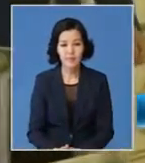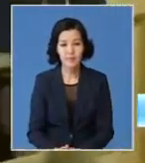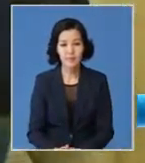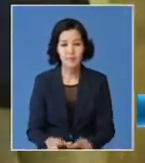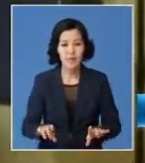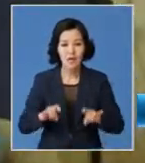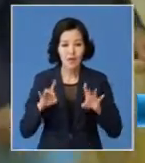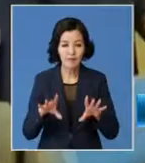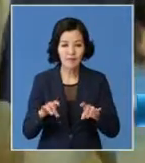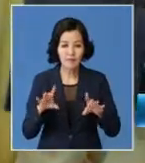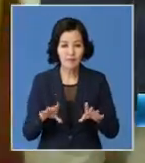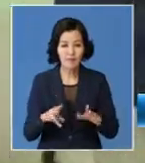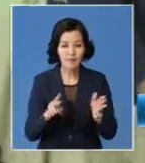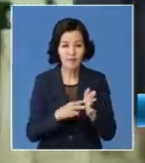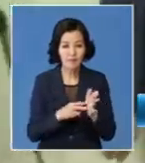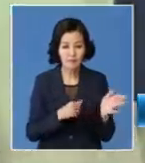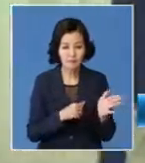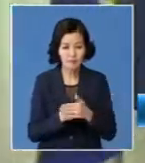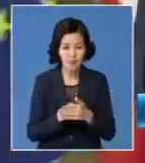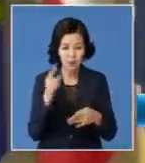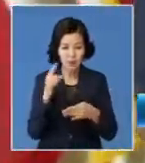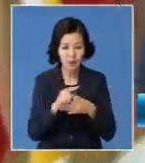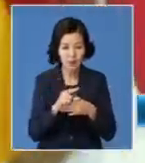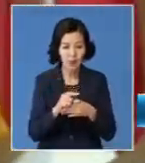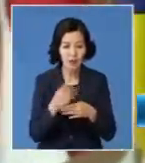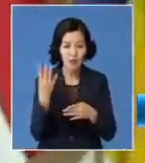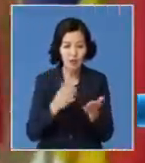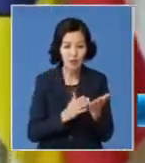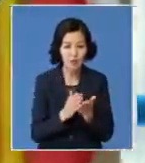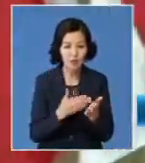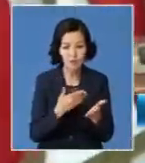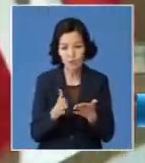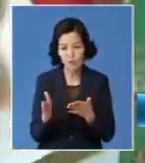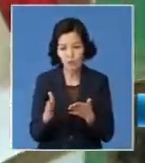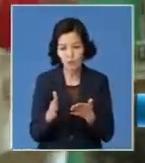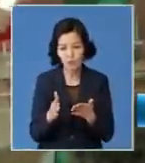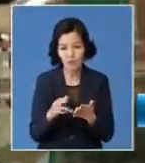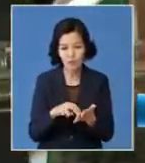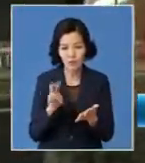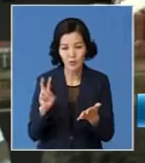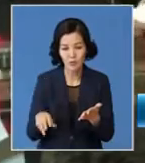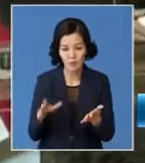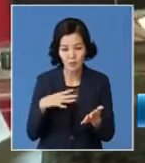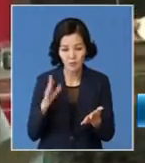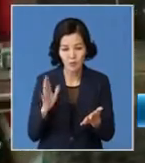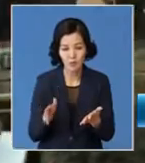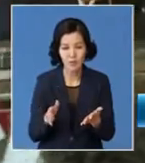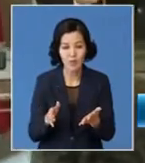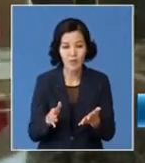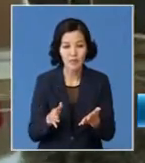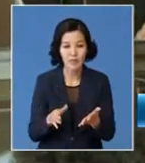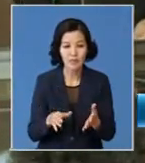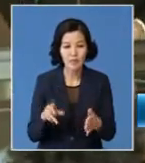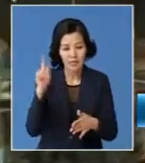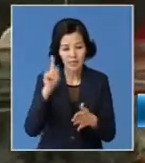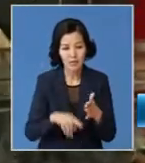Австрия закроет 7 мечетей и депортирует 40 имамов. Цель – борьба с исламистской идеологией и зарубежным финансированием